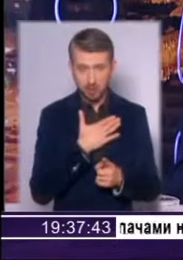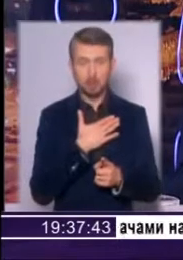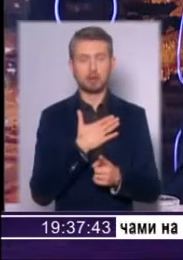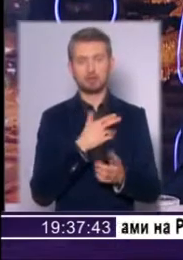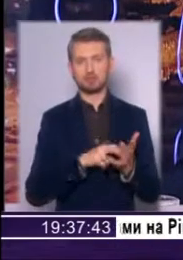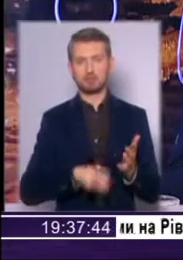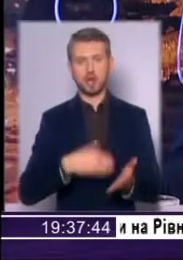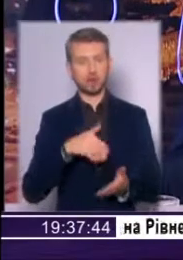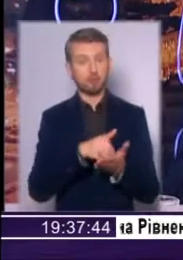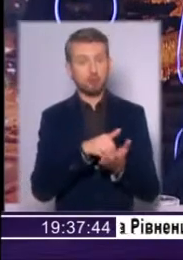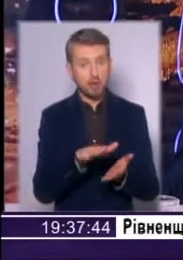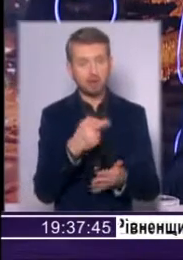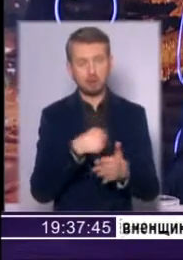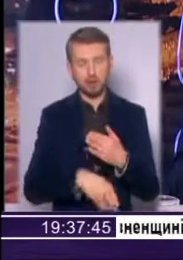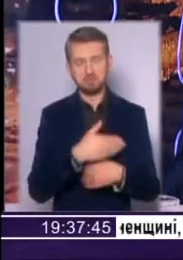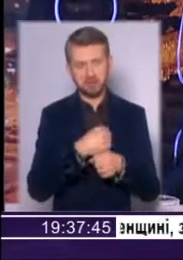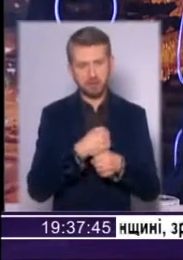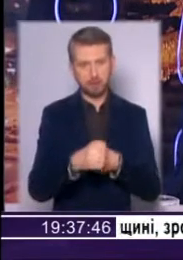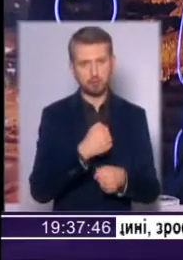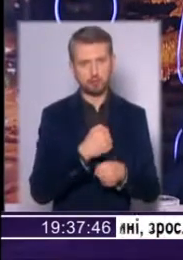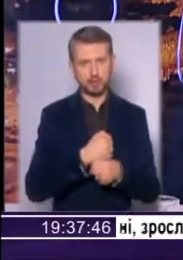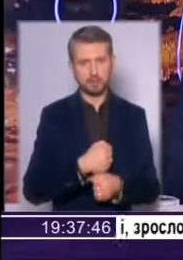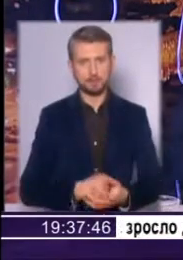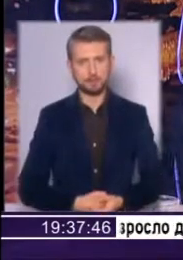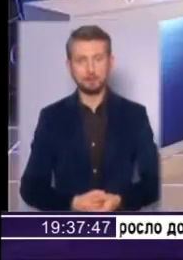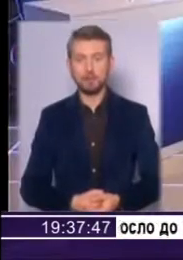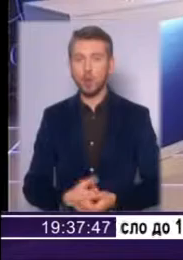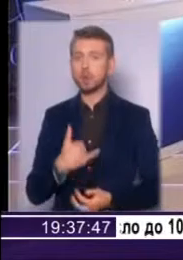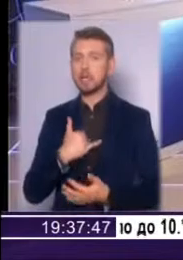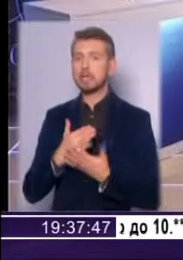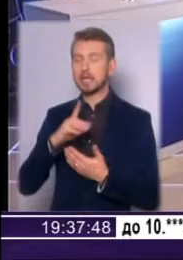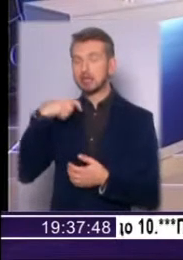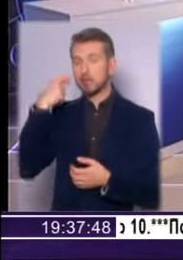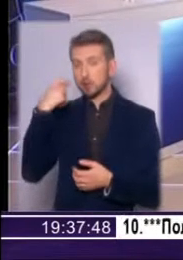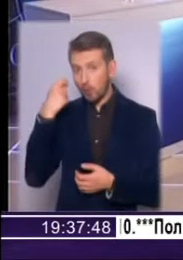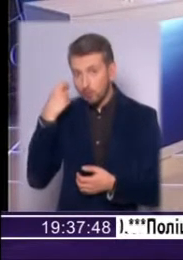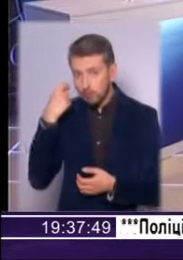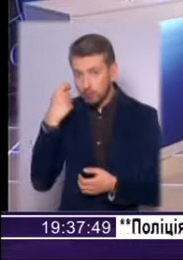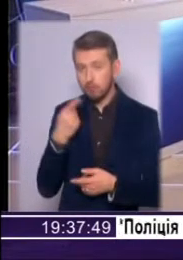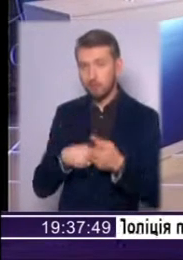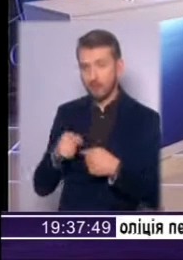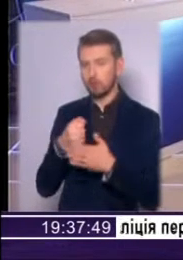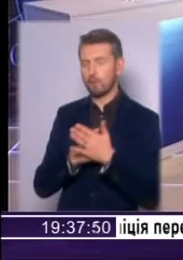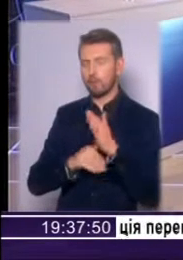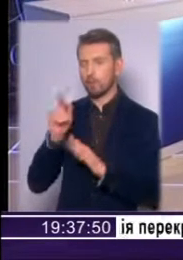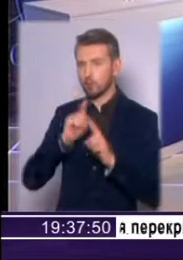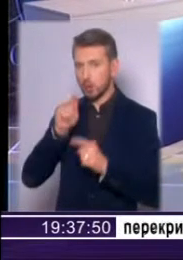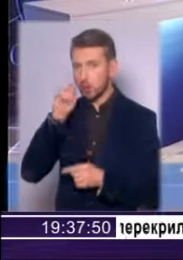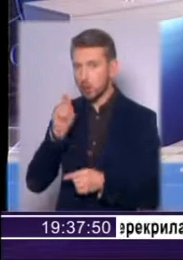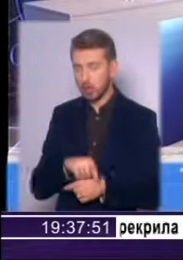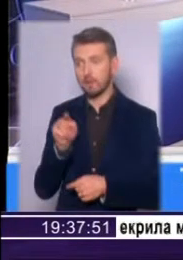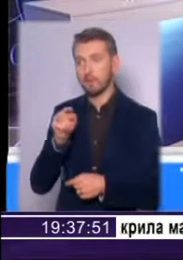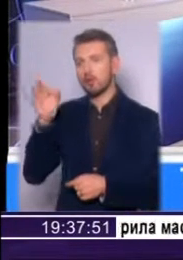вони відмовляються це робити, значить ми їх це заставимо зробити. Так, в нас є додзвонювач, ми ж повертаємося до Верховної Ради України, але, власне, гість